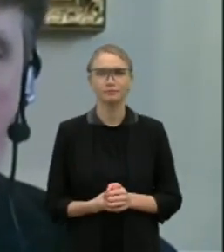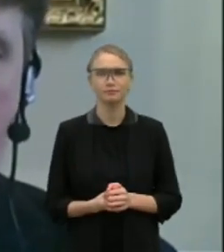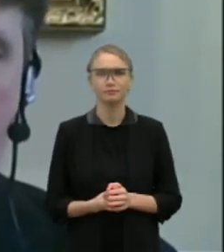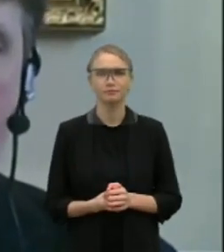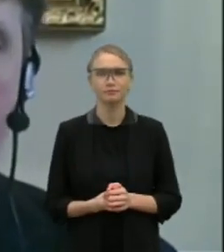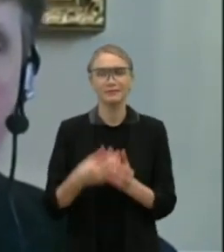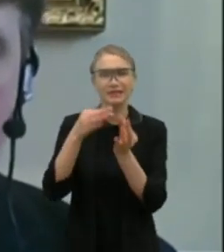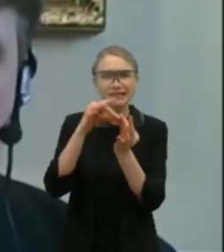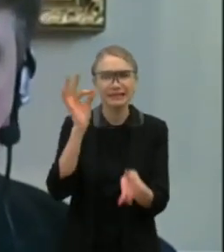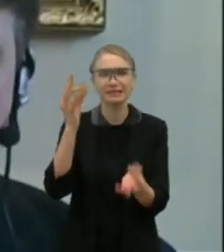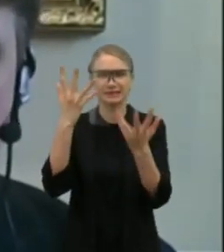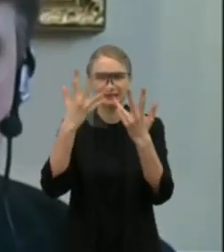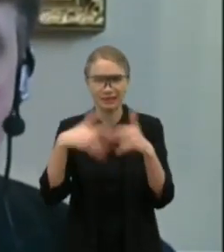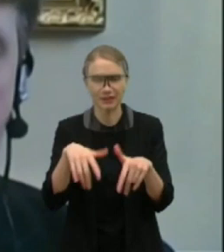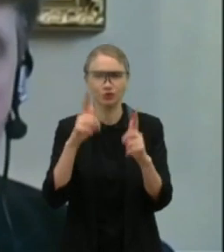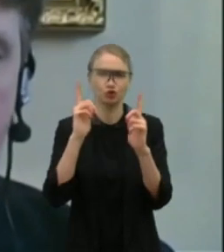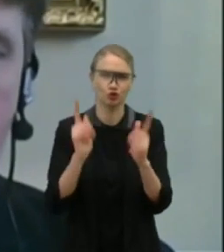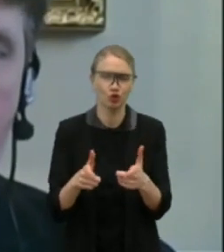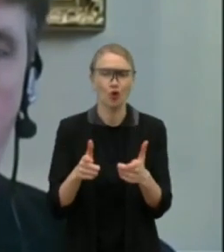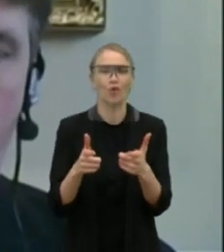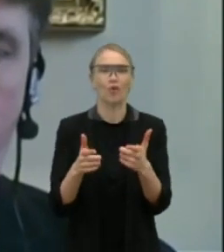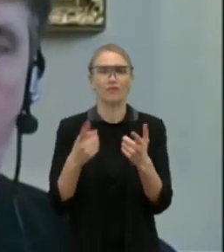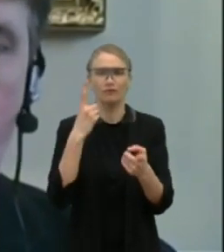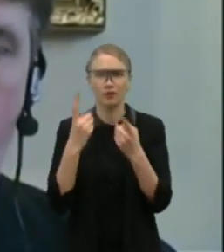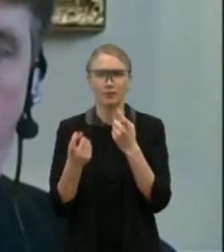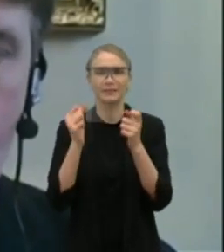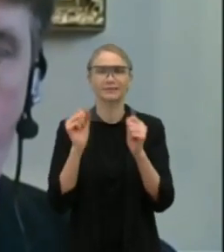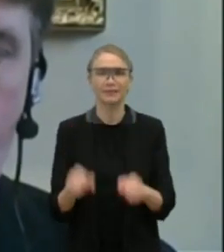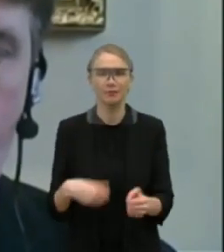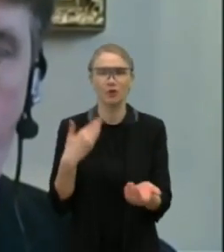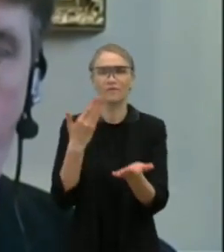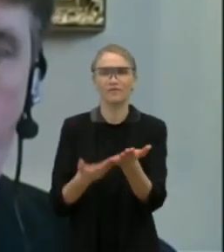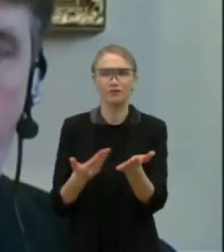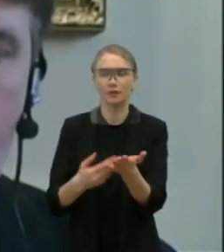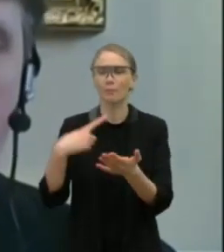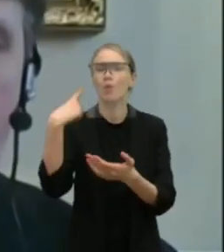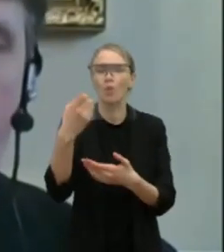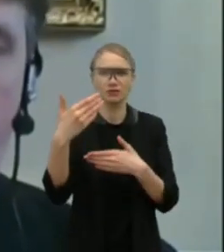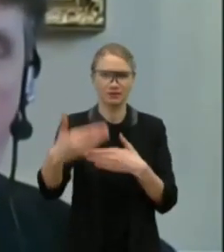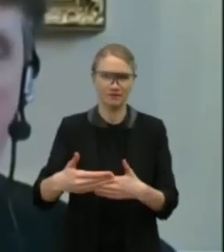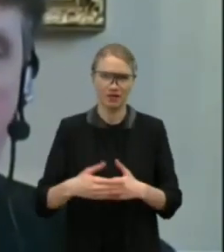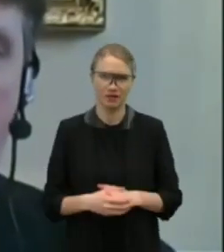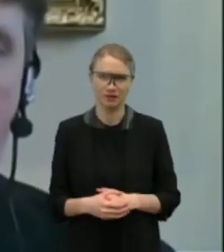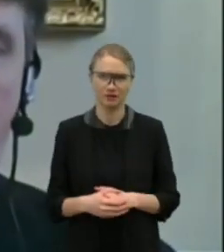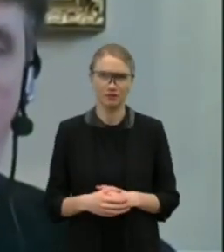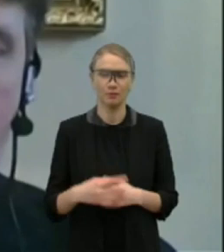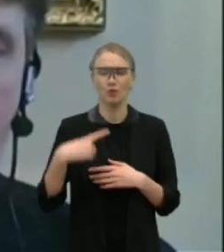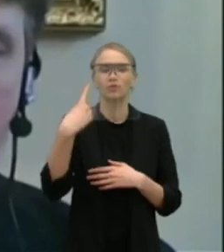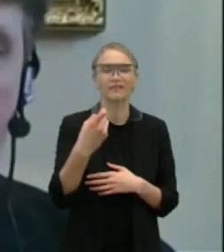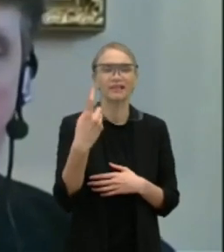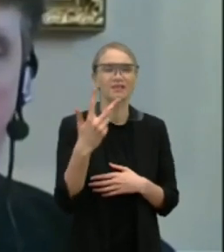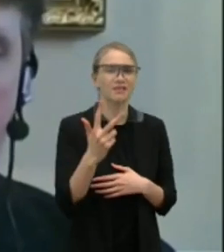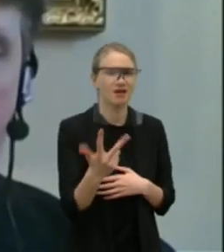tikslesnius skaičius, aiškesnės žinutės mes galėsime generuoti po savaitės, tai yra, sakymo, kitą, maždaug galbūt trečiąjį, mes